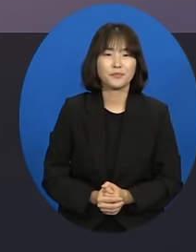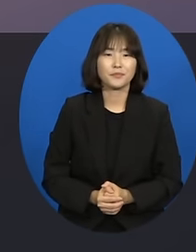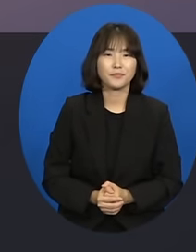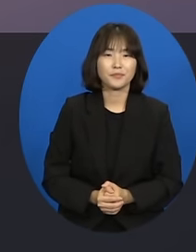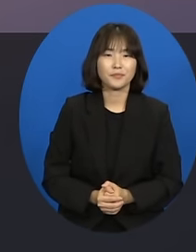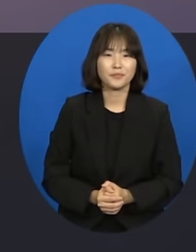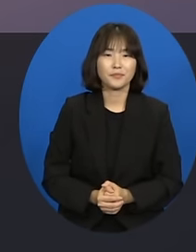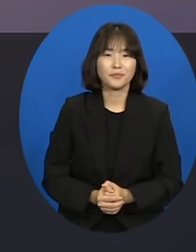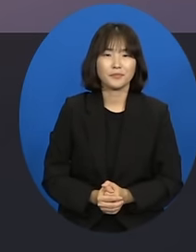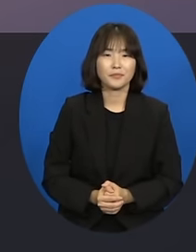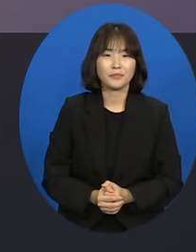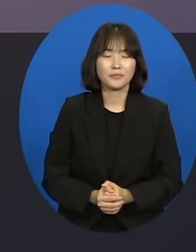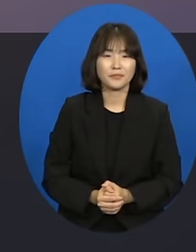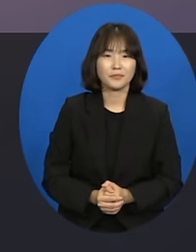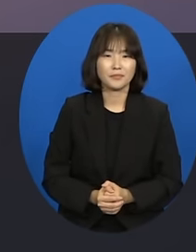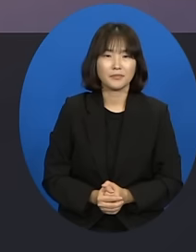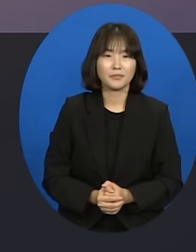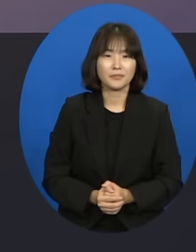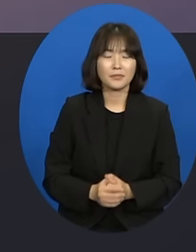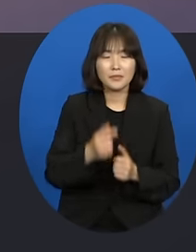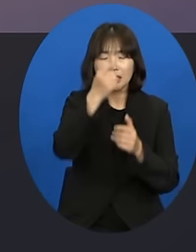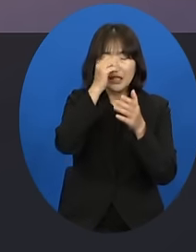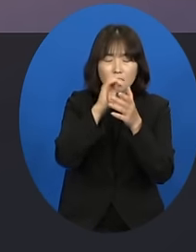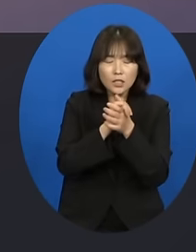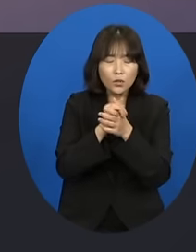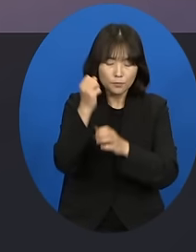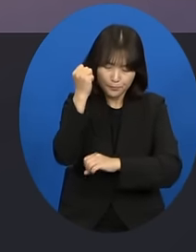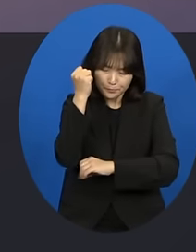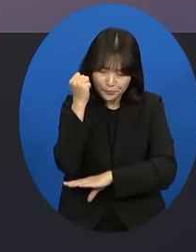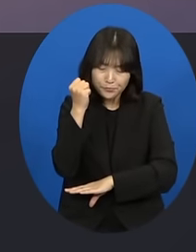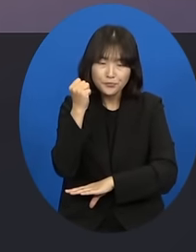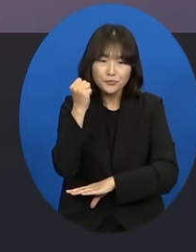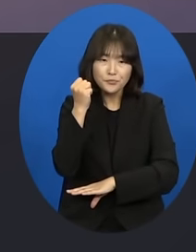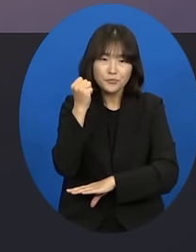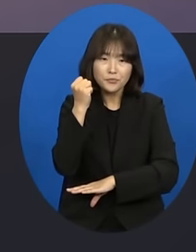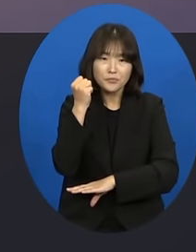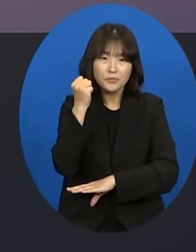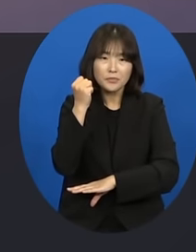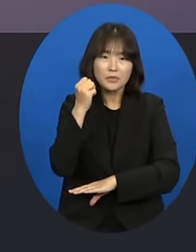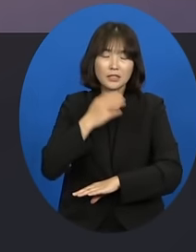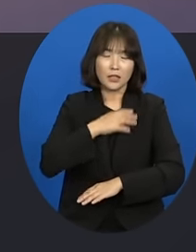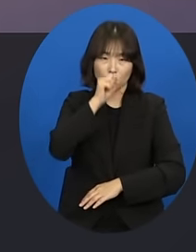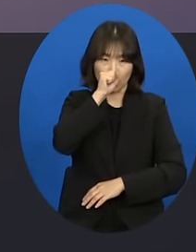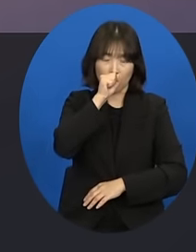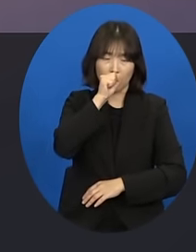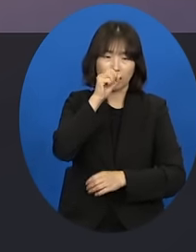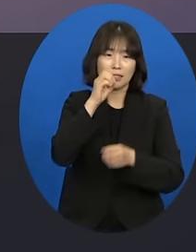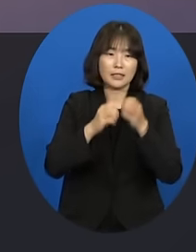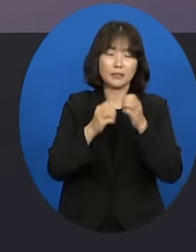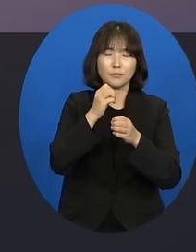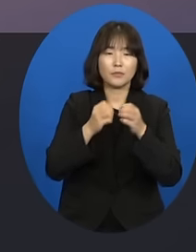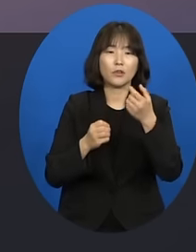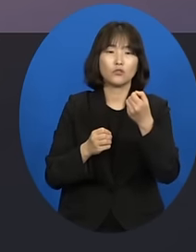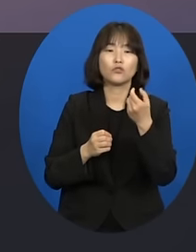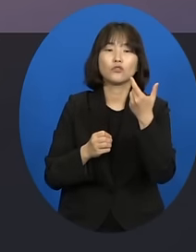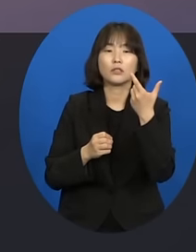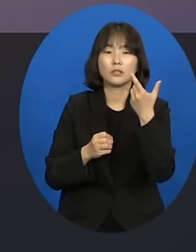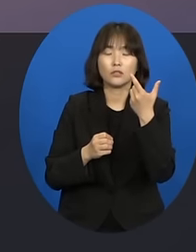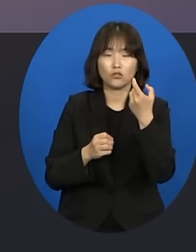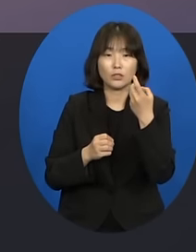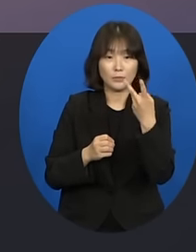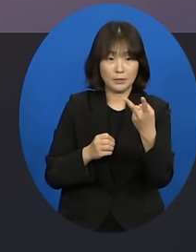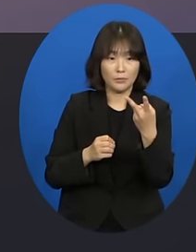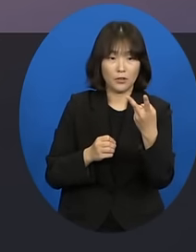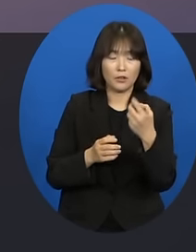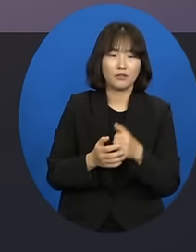좀 글자가 작네요. 기도의 본질은, 또 하나의 기도의 본질은 제가 또 좋아하는 시편 62편 말씀인데,